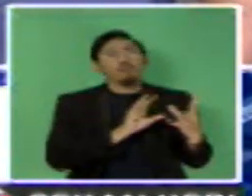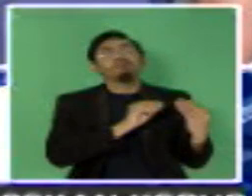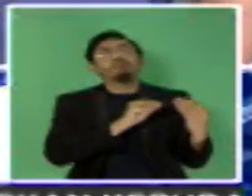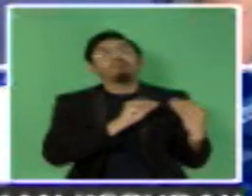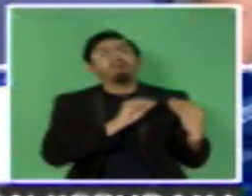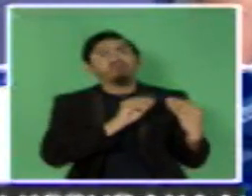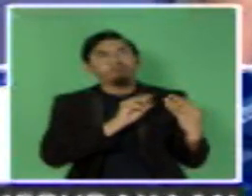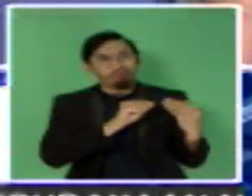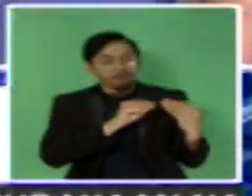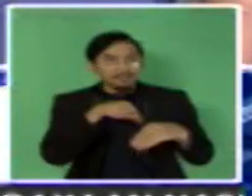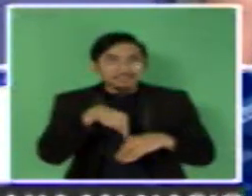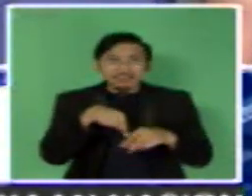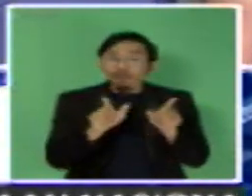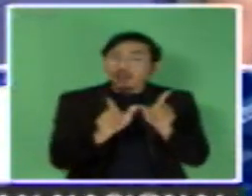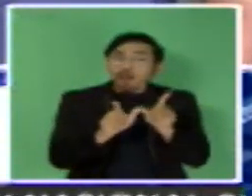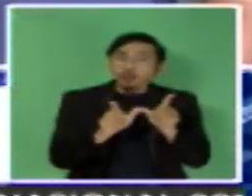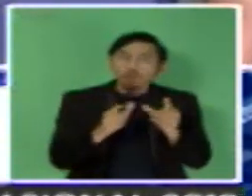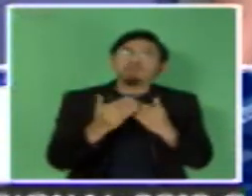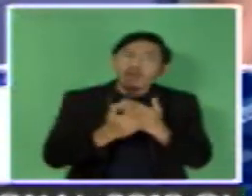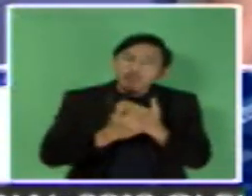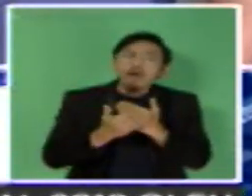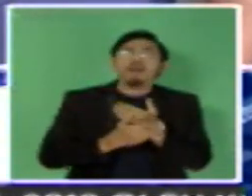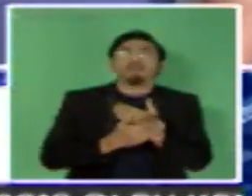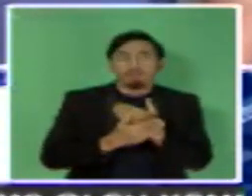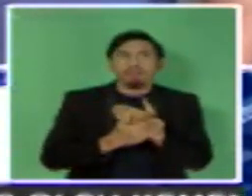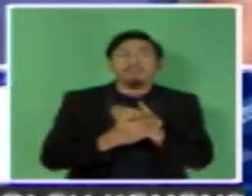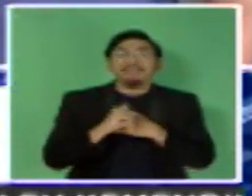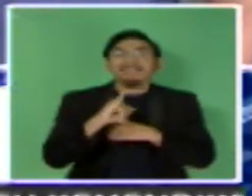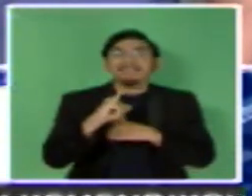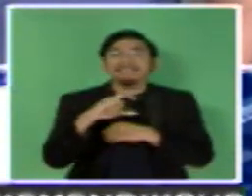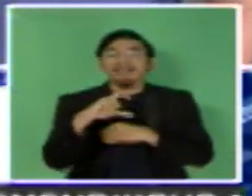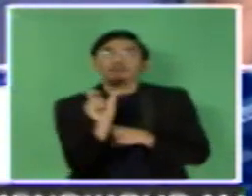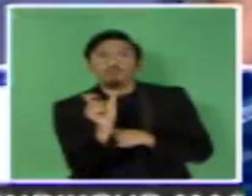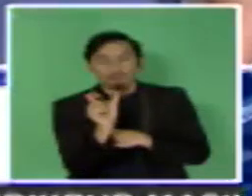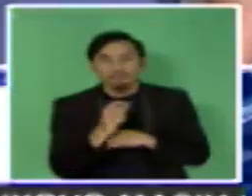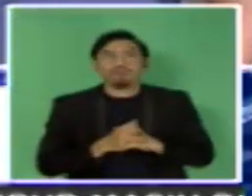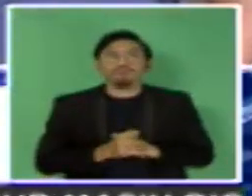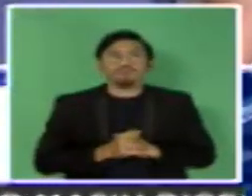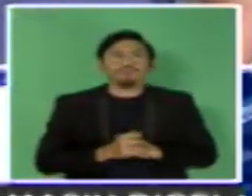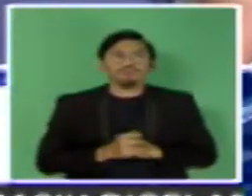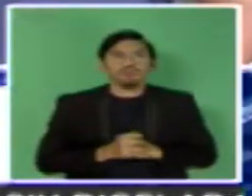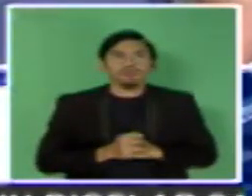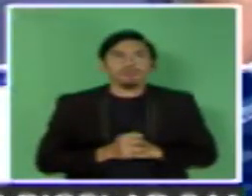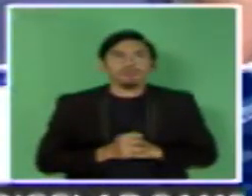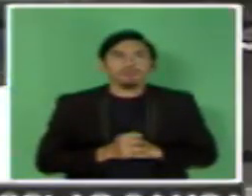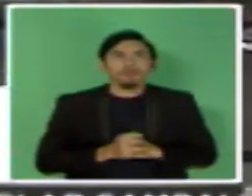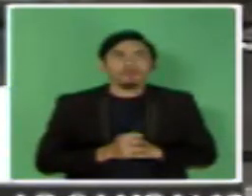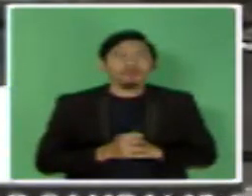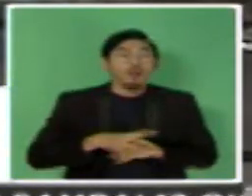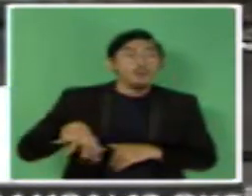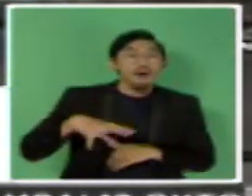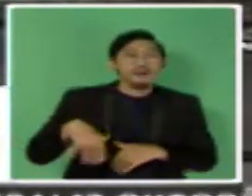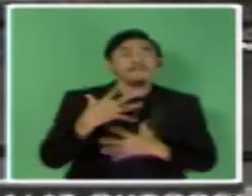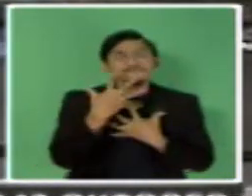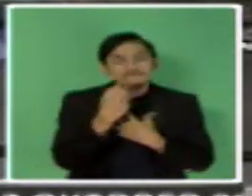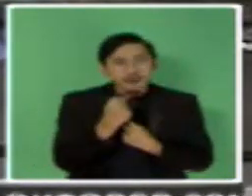ini Wiranto masih berada di dalam ruang CICU. Dan sementara itu juga pihak keluarga meminta kepada masyarakat untuk berdoa